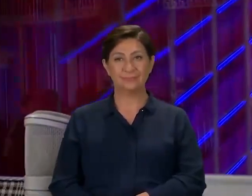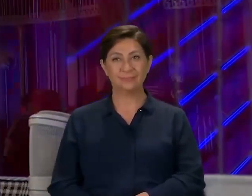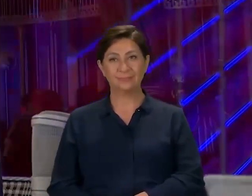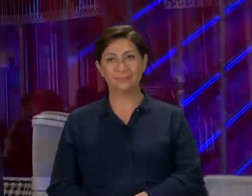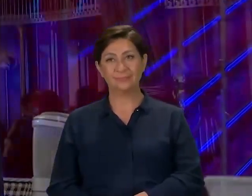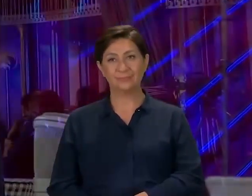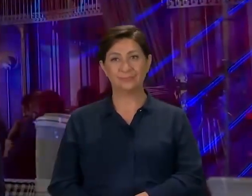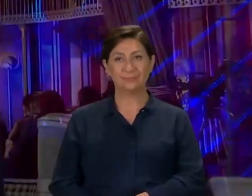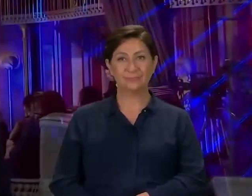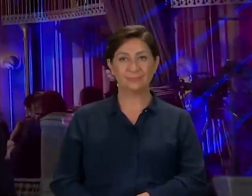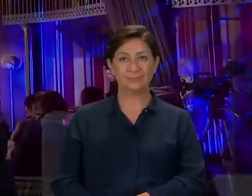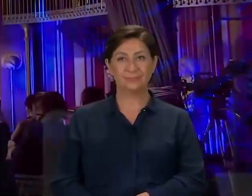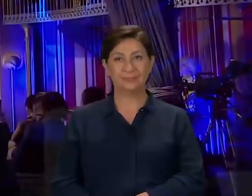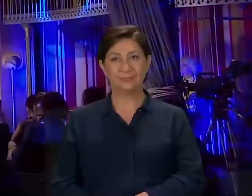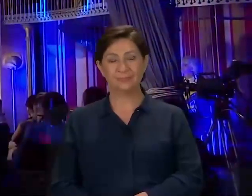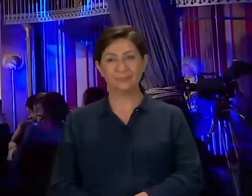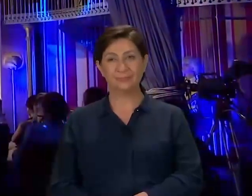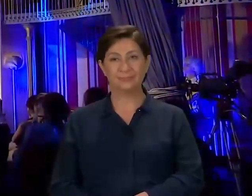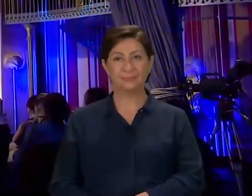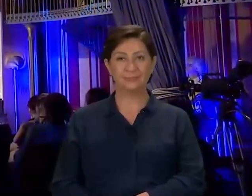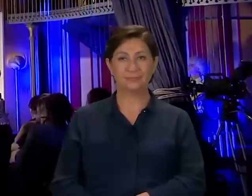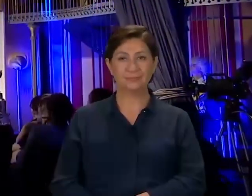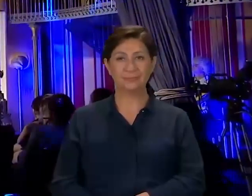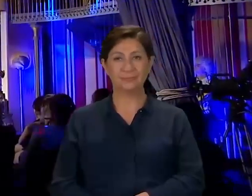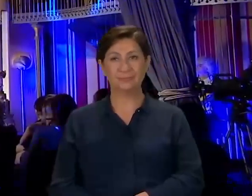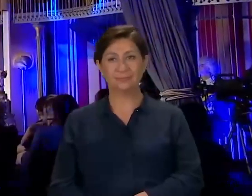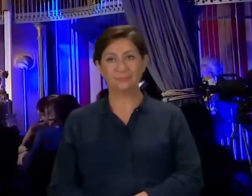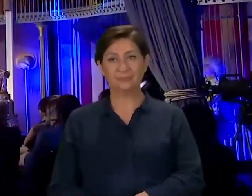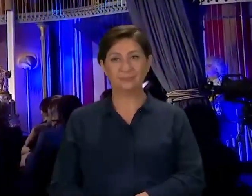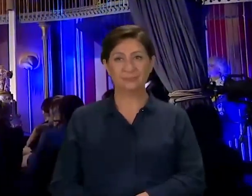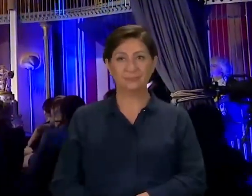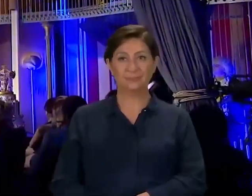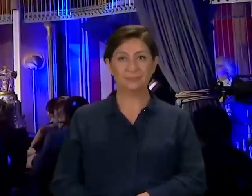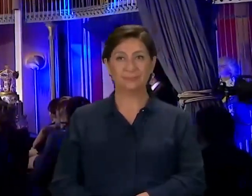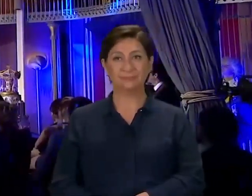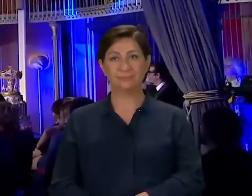more, much more than this, and did it